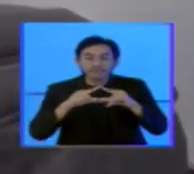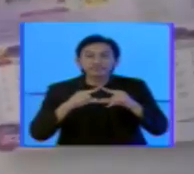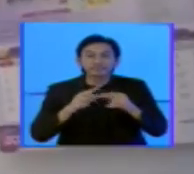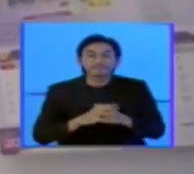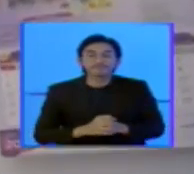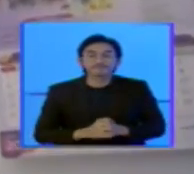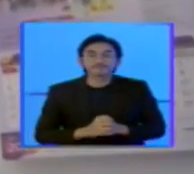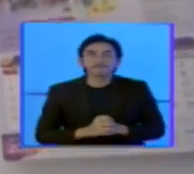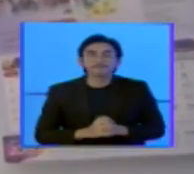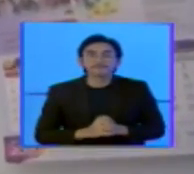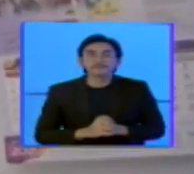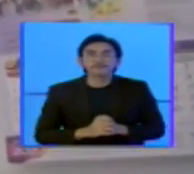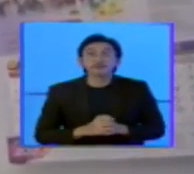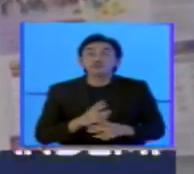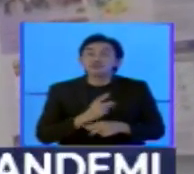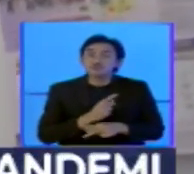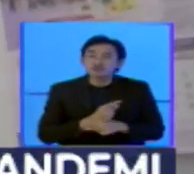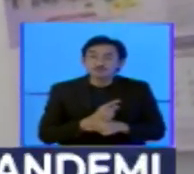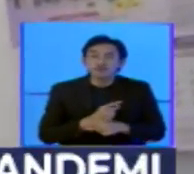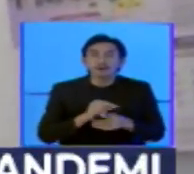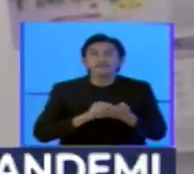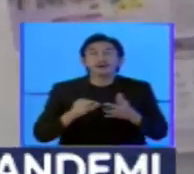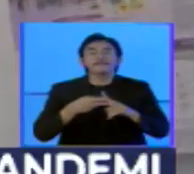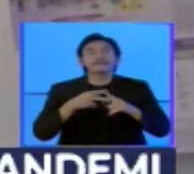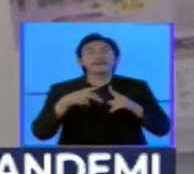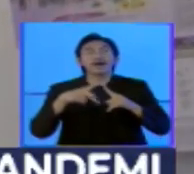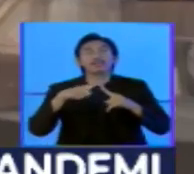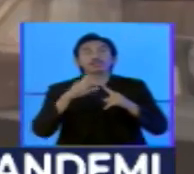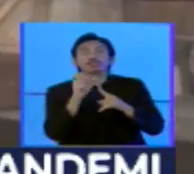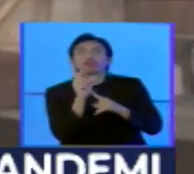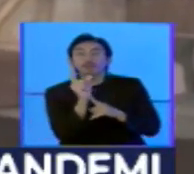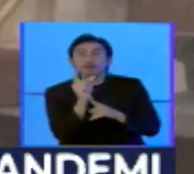Potret guru teladan ditujukan Fatur Rahman, guru SD di Sumeneb, Jawa Timur.